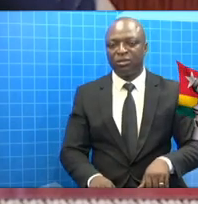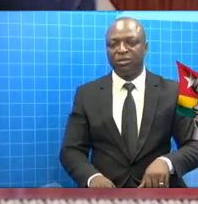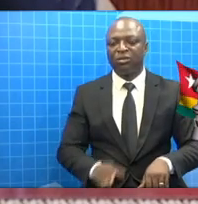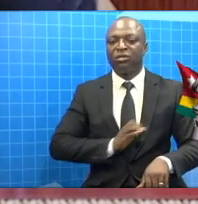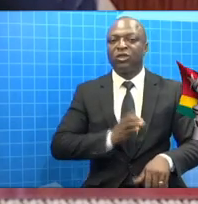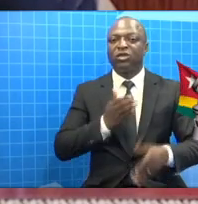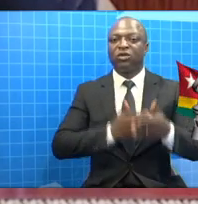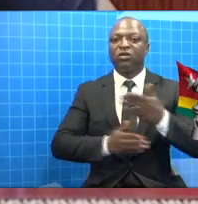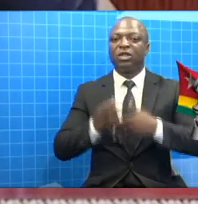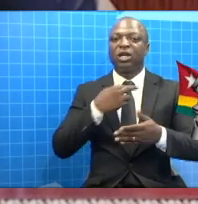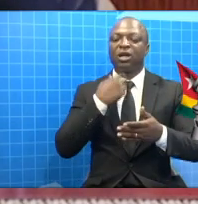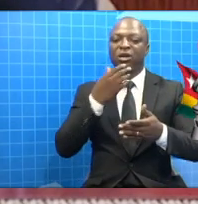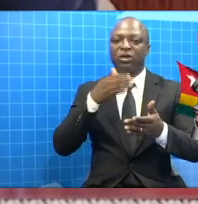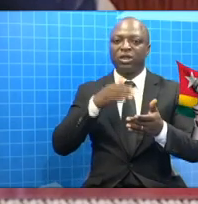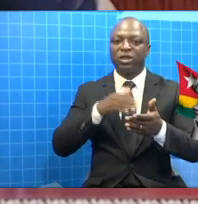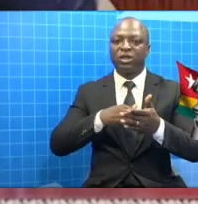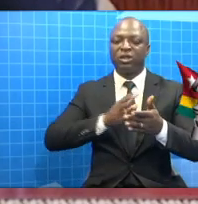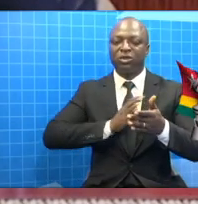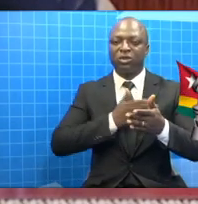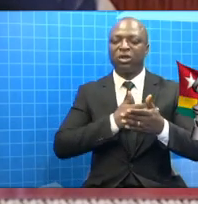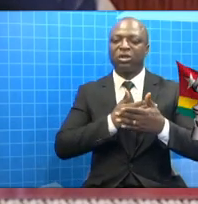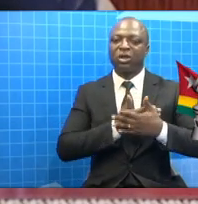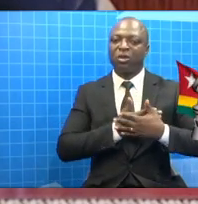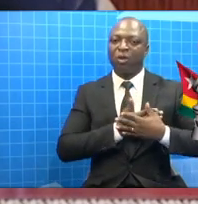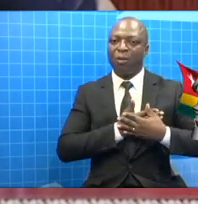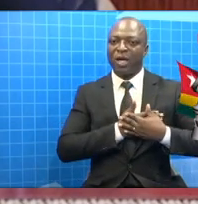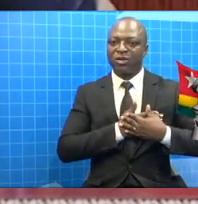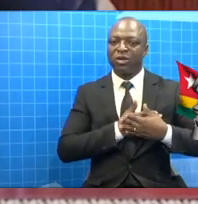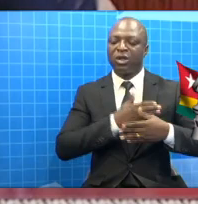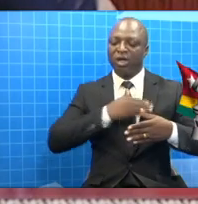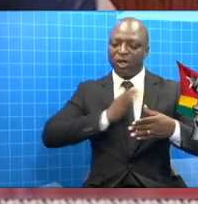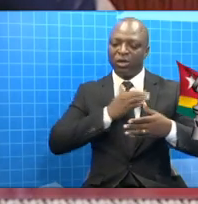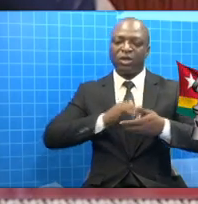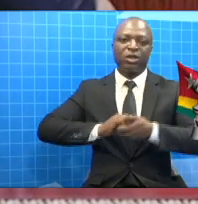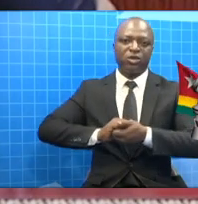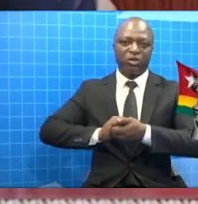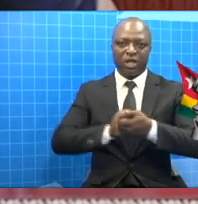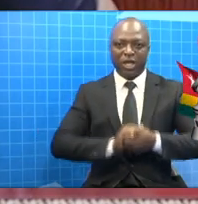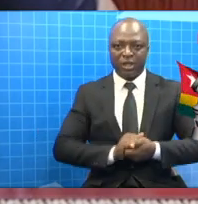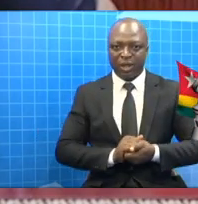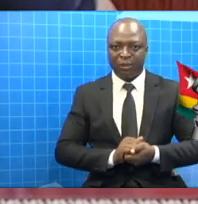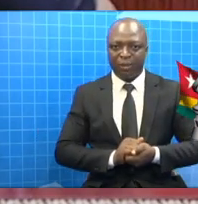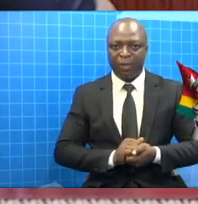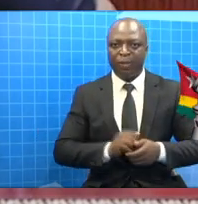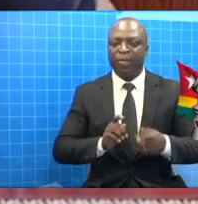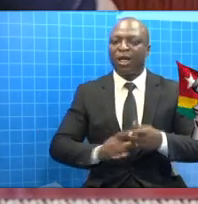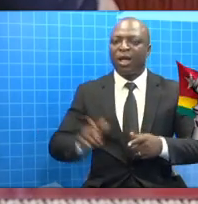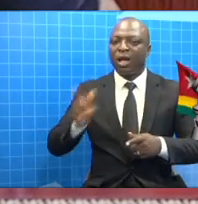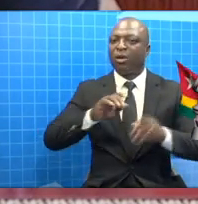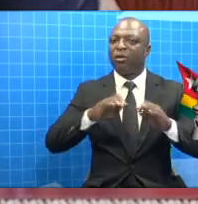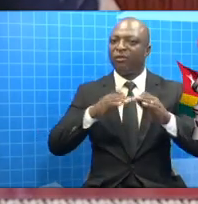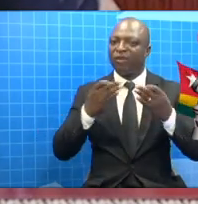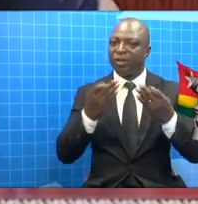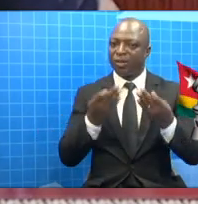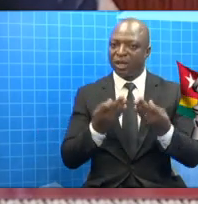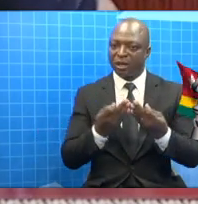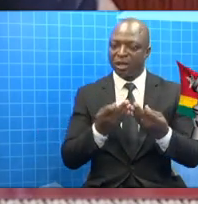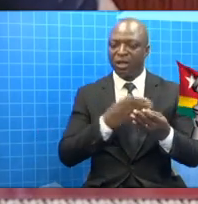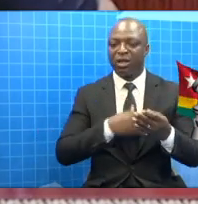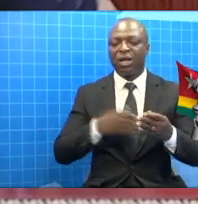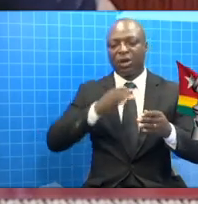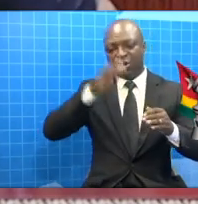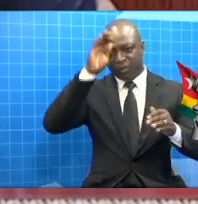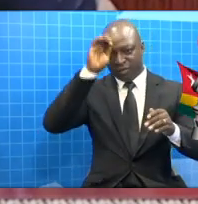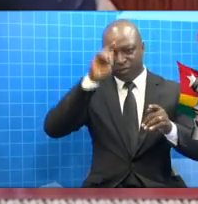Je voudrais redire notre compassion et notre solidarité à leurs familles et à leurs